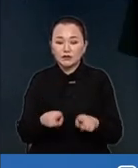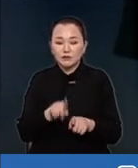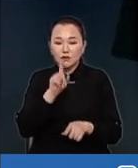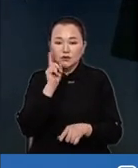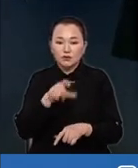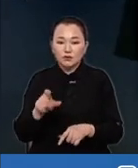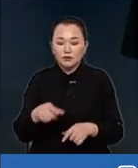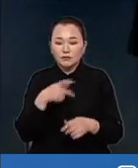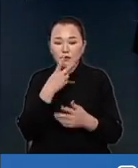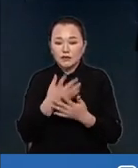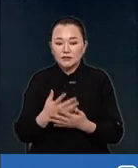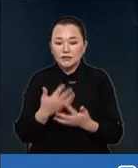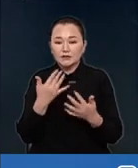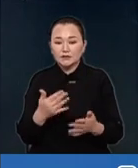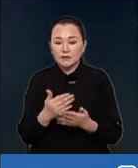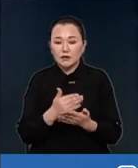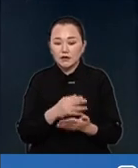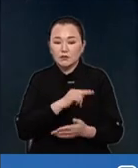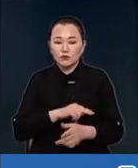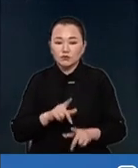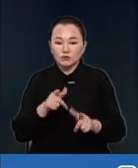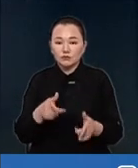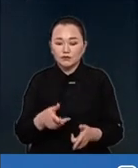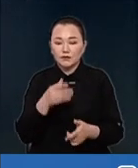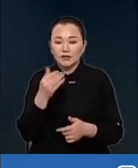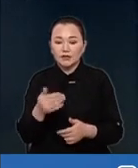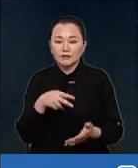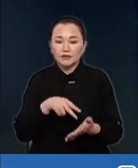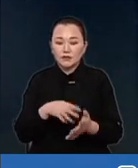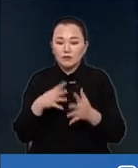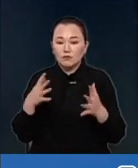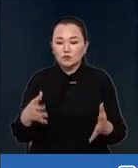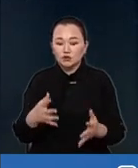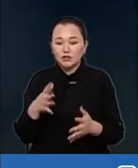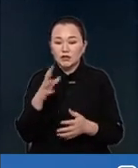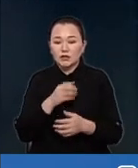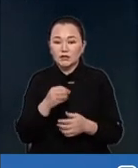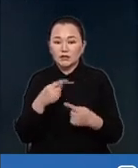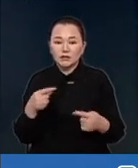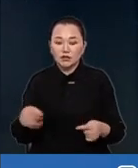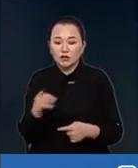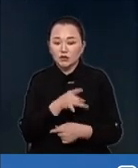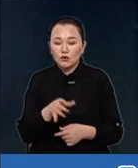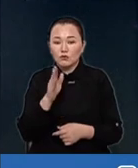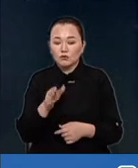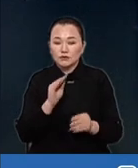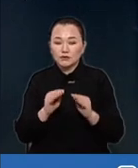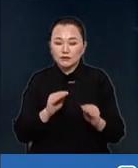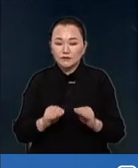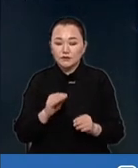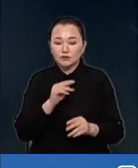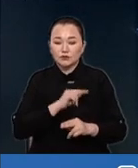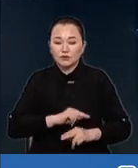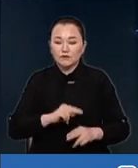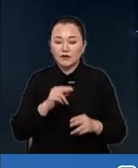людей предлагается несколько программ по трудоустройству, но их станет больше. Кроме того, в некоторых регионах будут создаваться